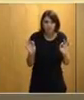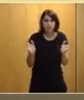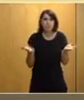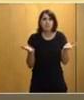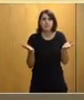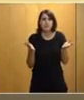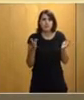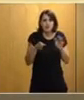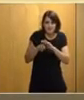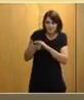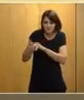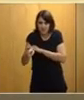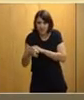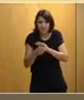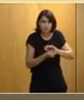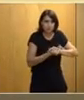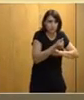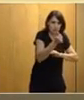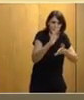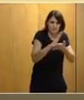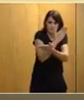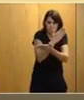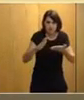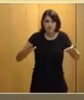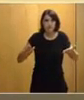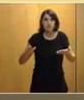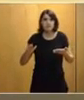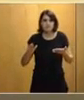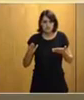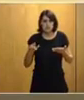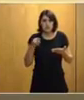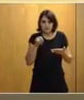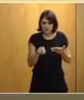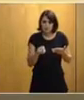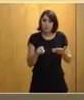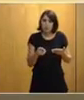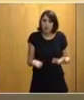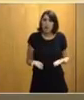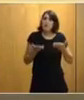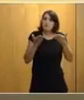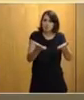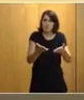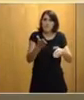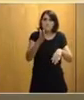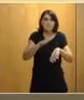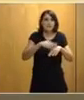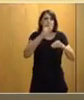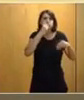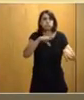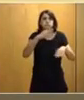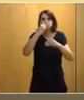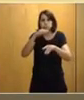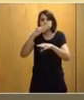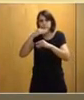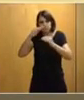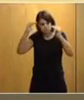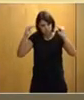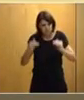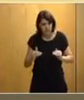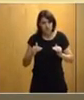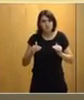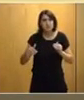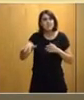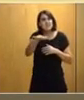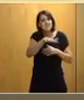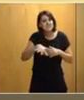hi ha circuits d'entrada i de sortida diferenciats... Tot això contribueix que l'escola sigui, efectivament, un espai segur. Tot això contribueix